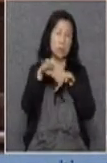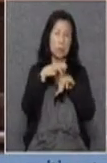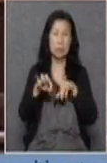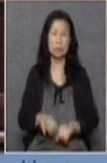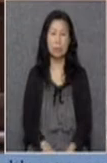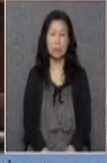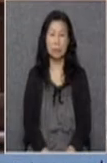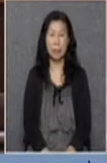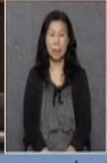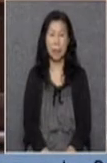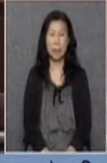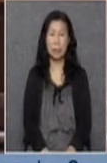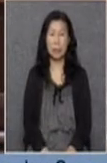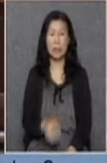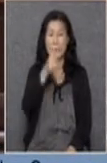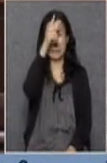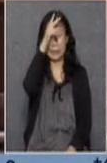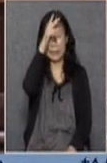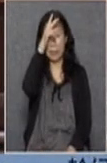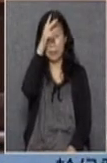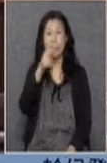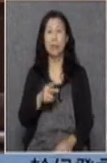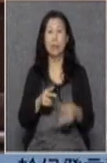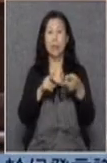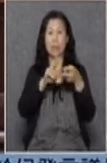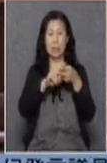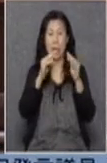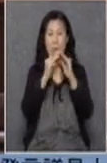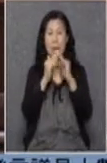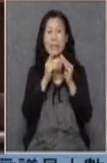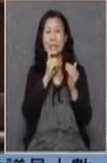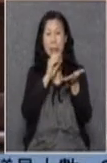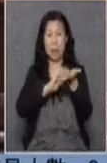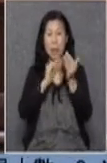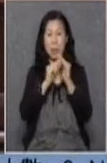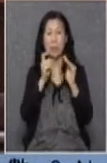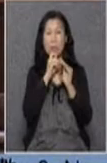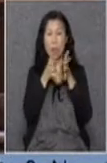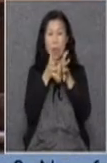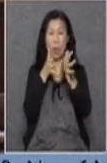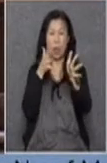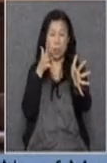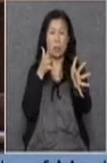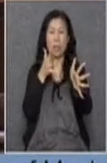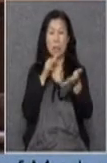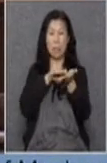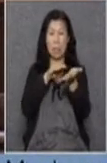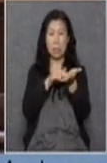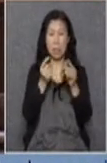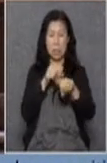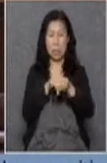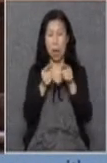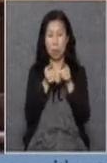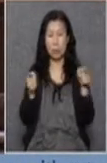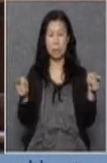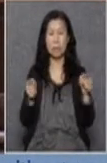就醫管局而家各個聯網嘅輪候時間呢其實非常之長嘅。咁